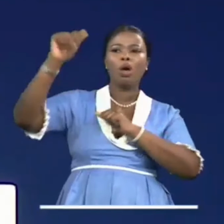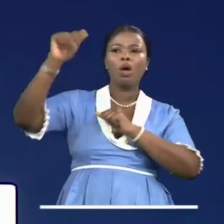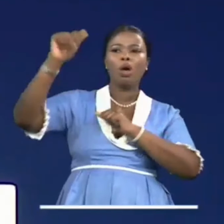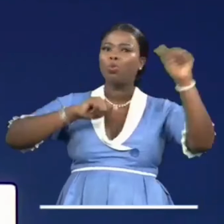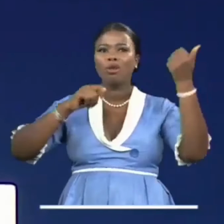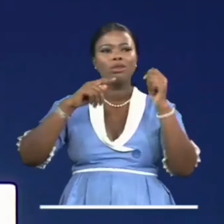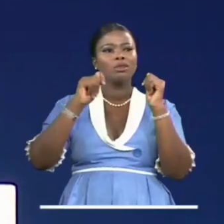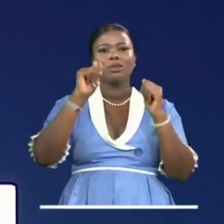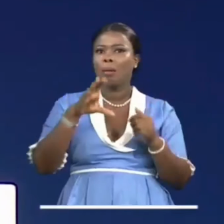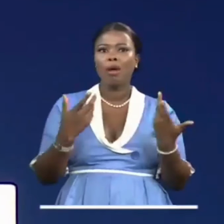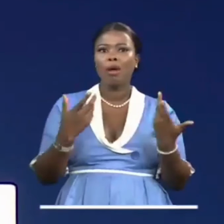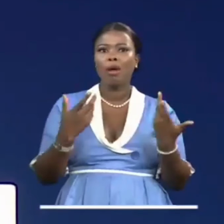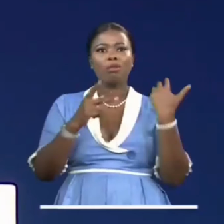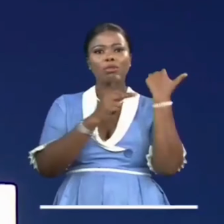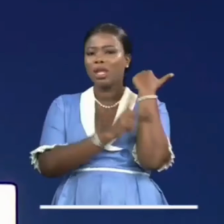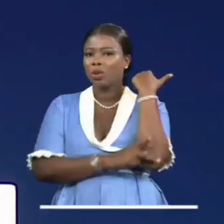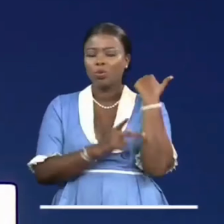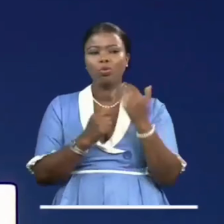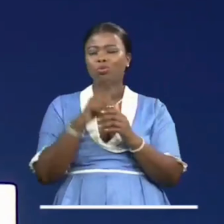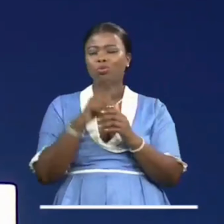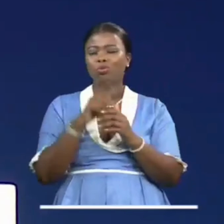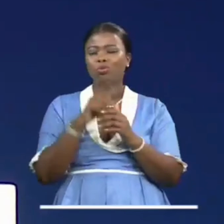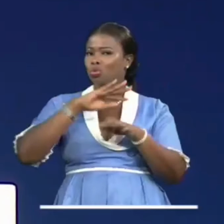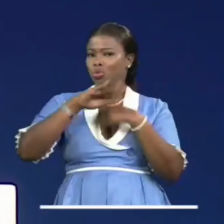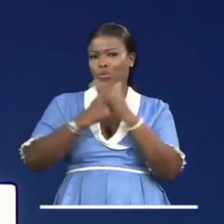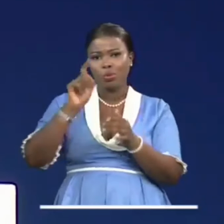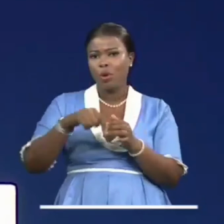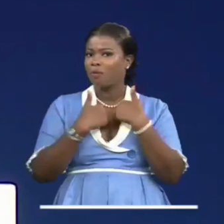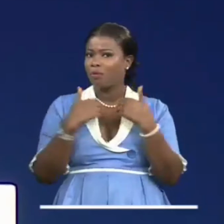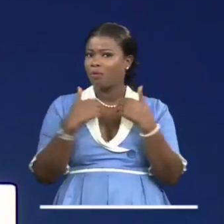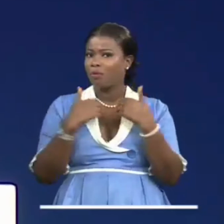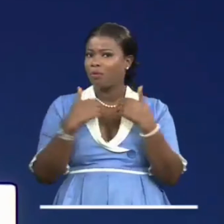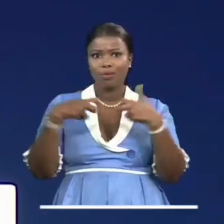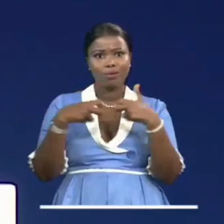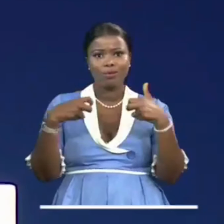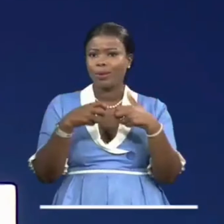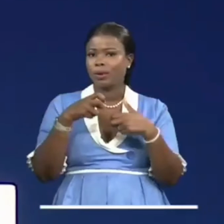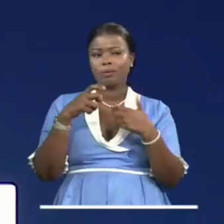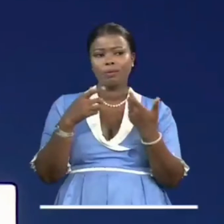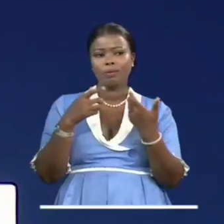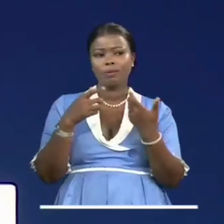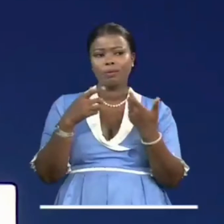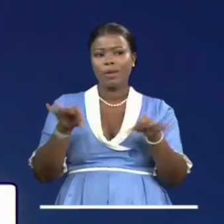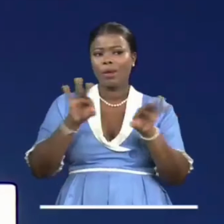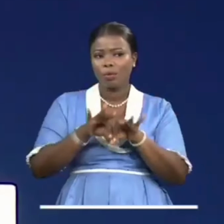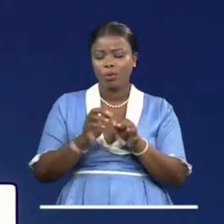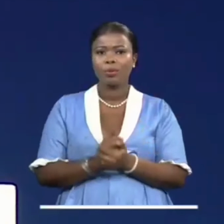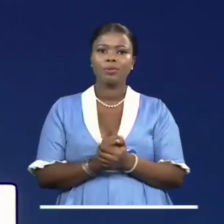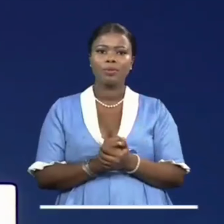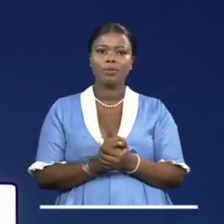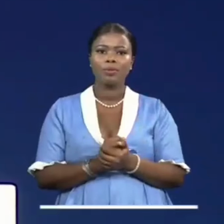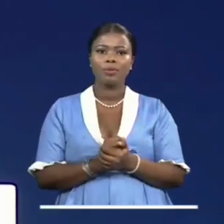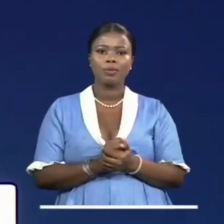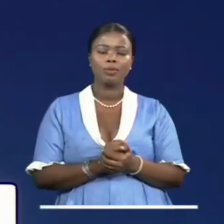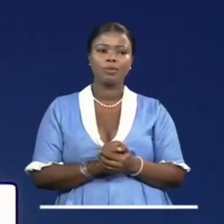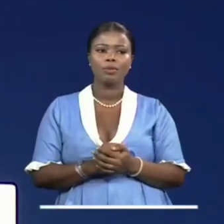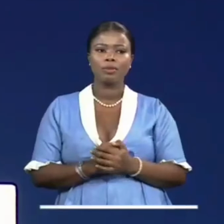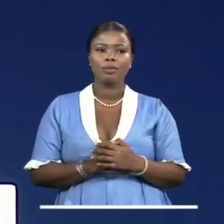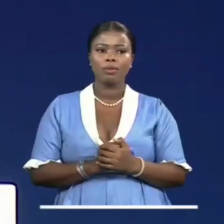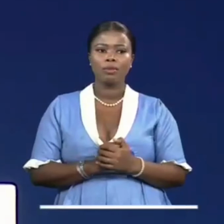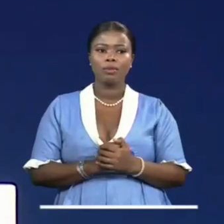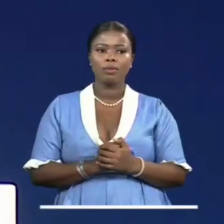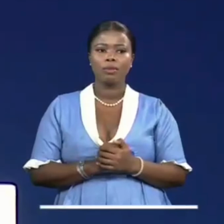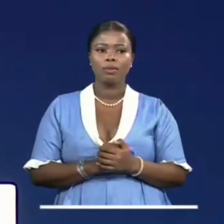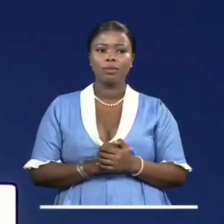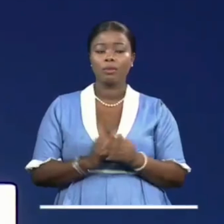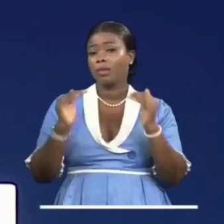vraiment un enjeu de taille c'est un objectif clair bien bien un objectif clair bien affiché